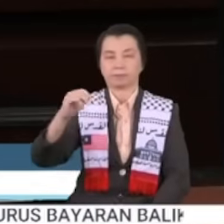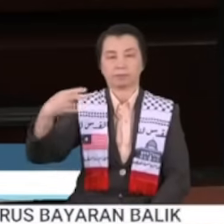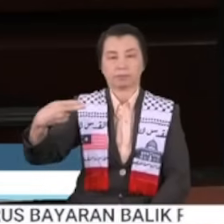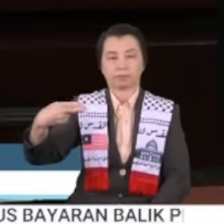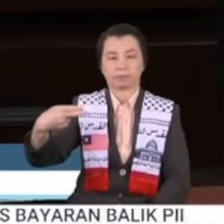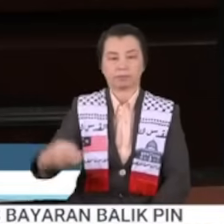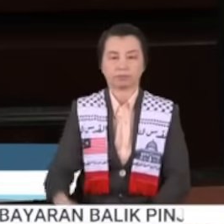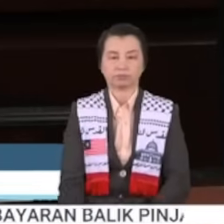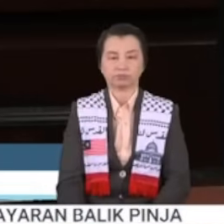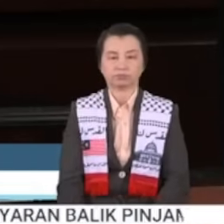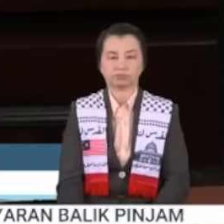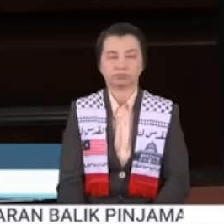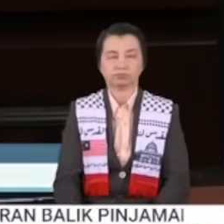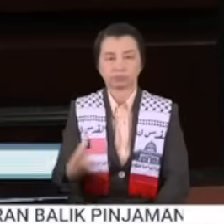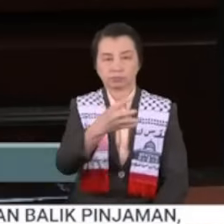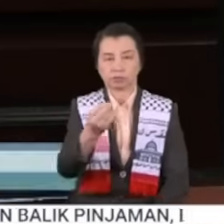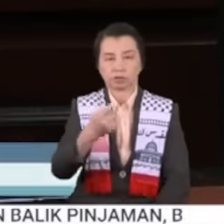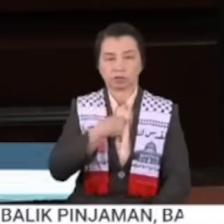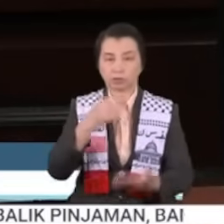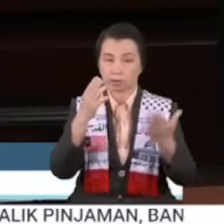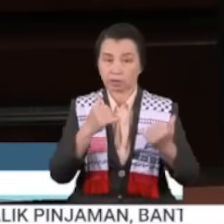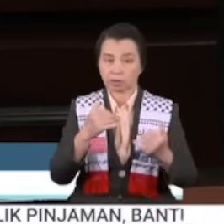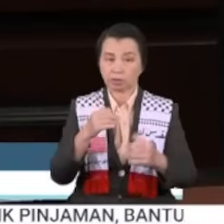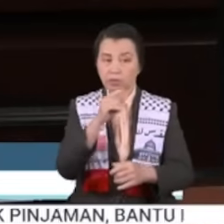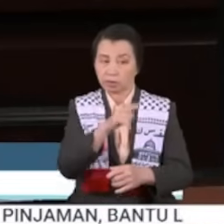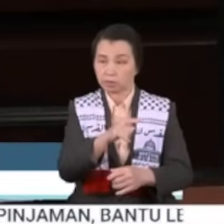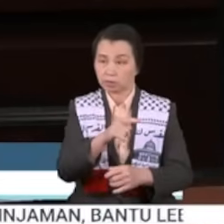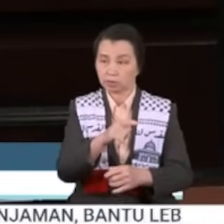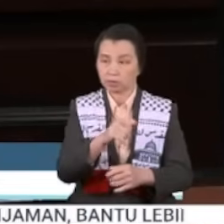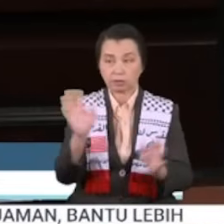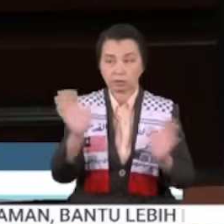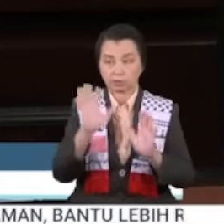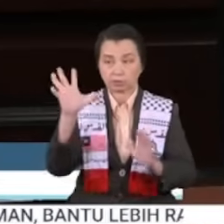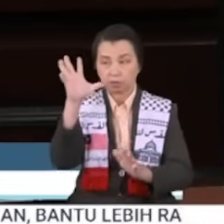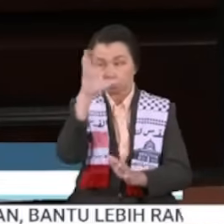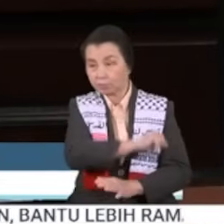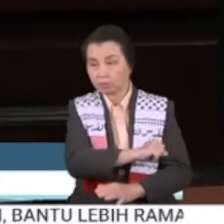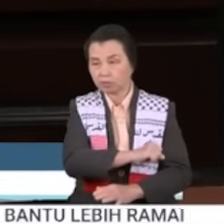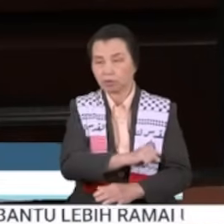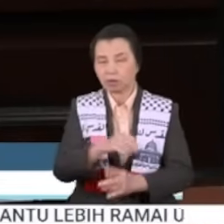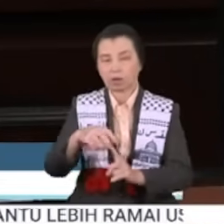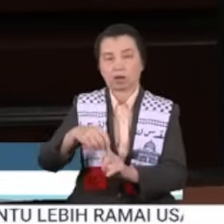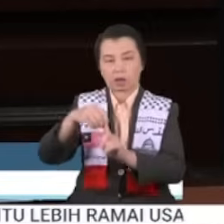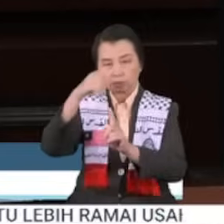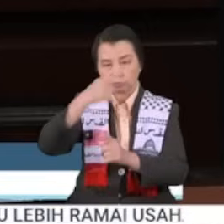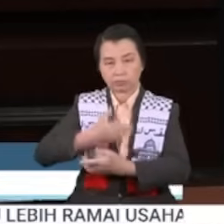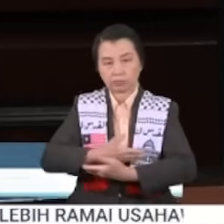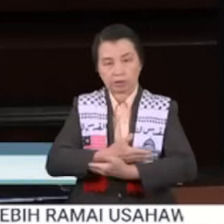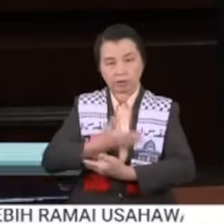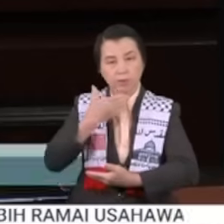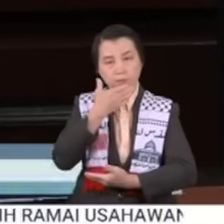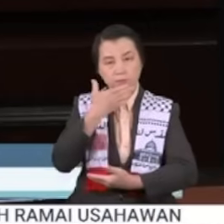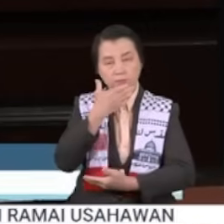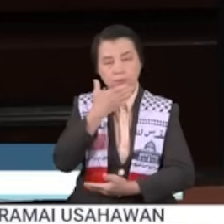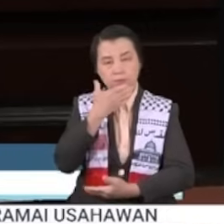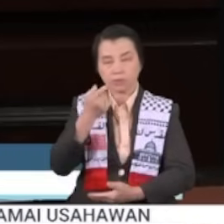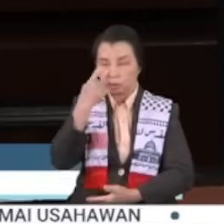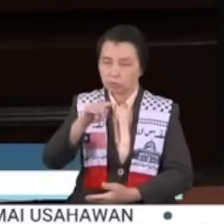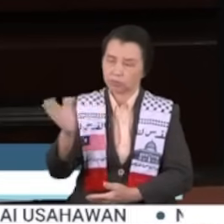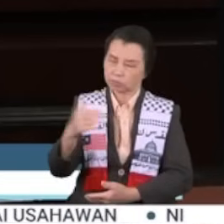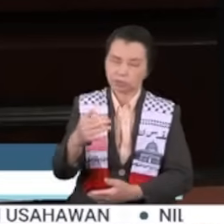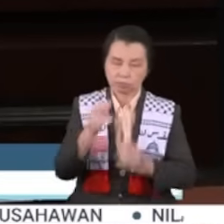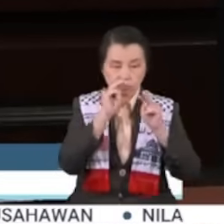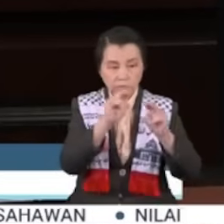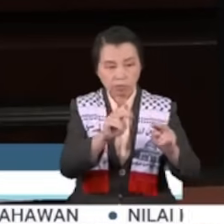berpatih dan Saya berharap bahawa ini tidak dilepaskan khususnya kepada anak-anak muda belia untuk